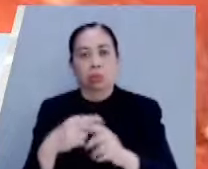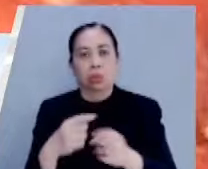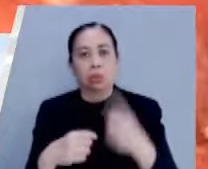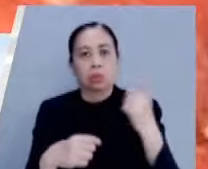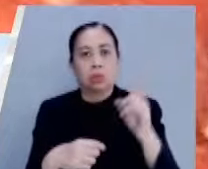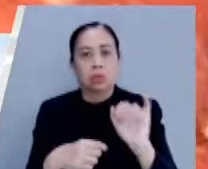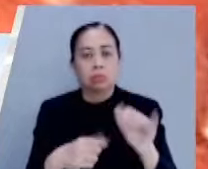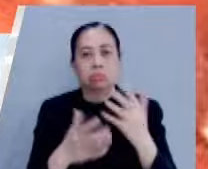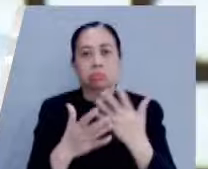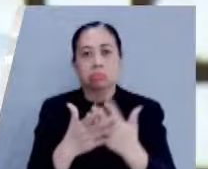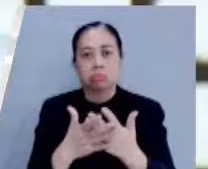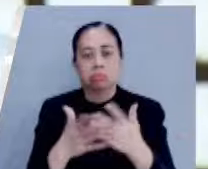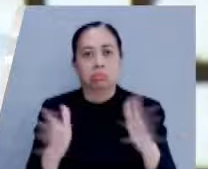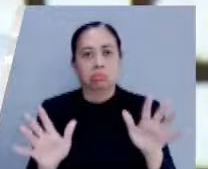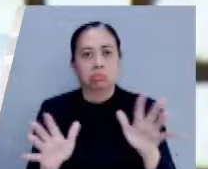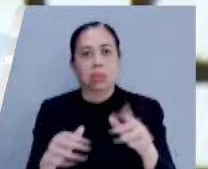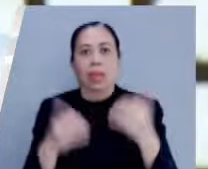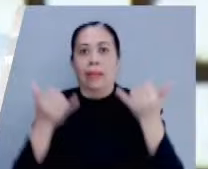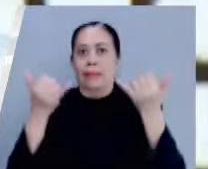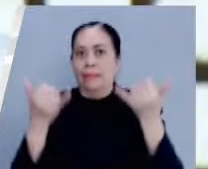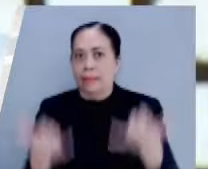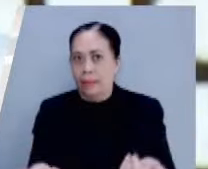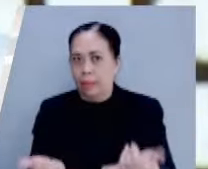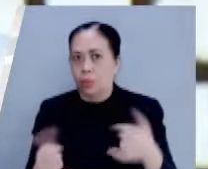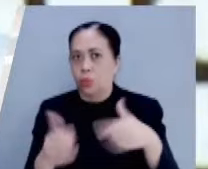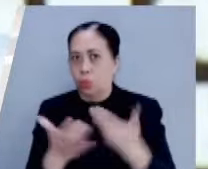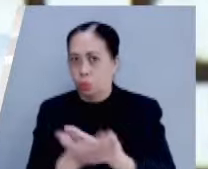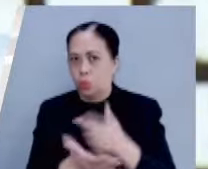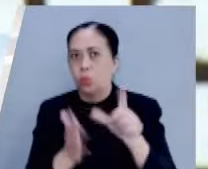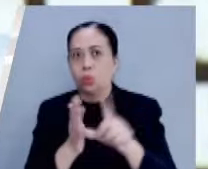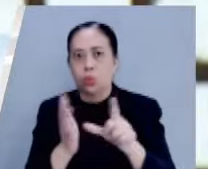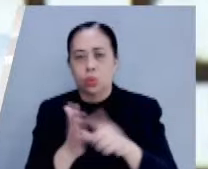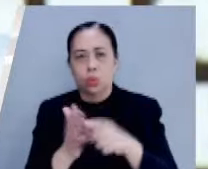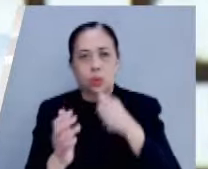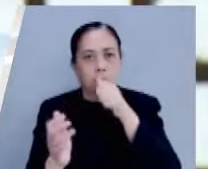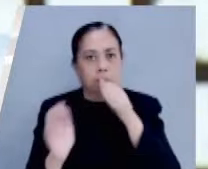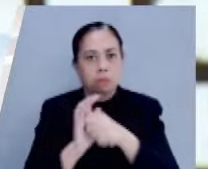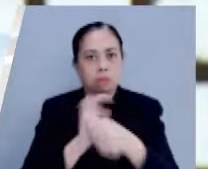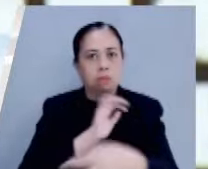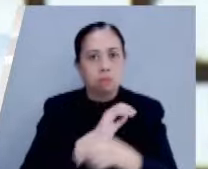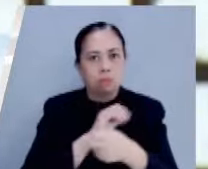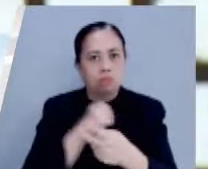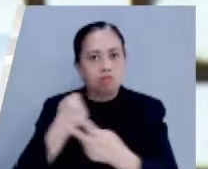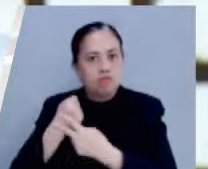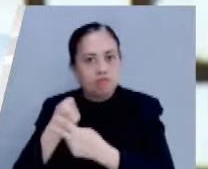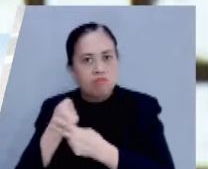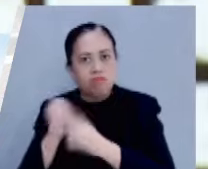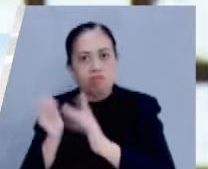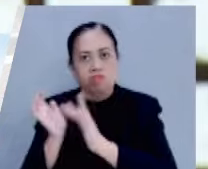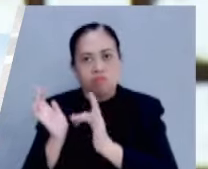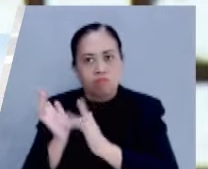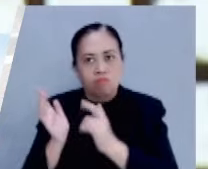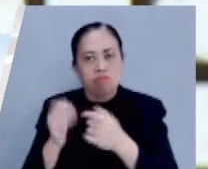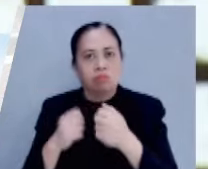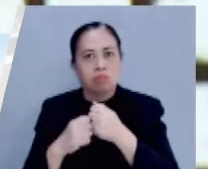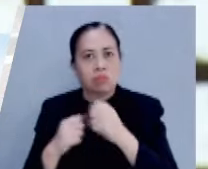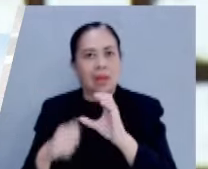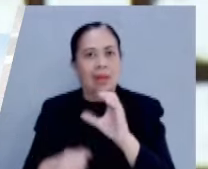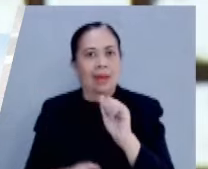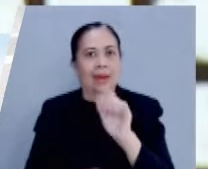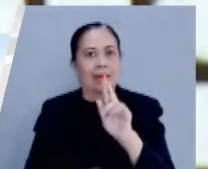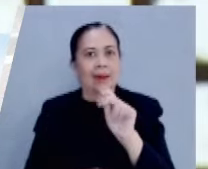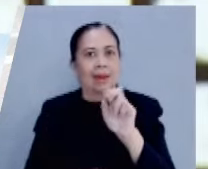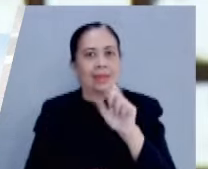pagkabilanggo. Ngayon, under this law, smuggling, hoarding, profiteering, and cartel operations